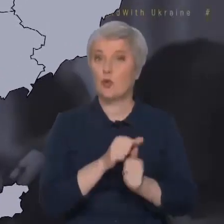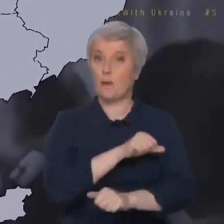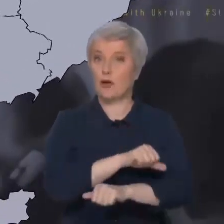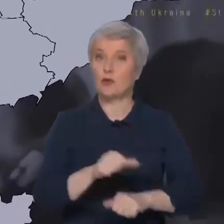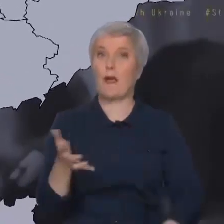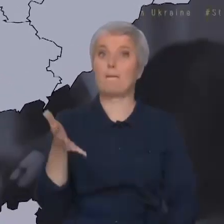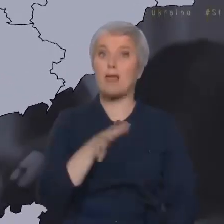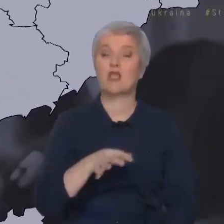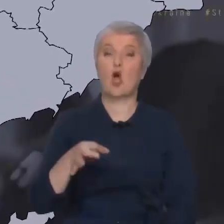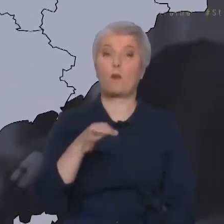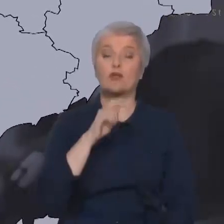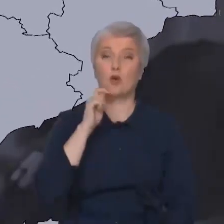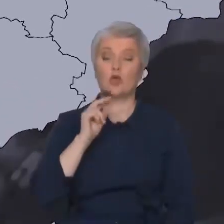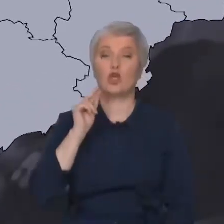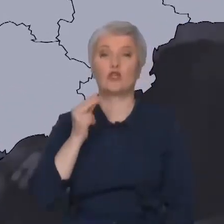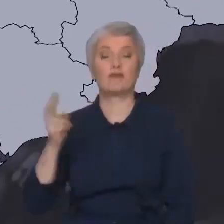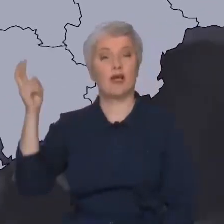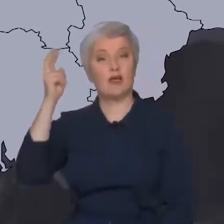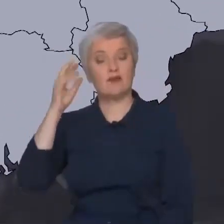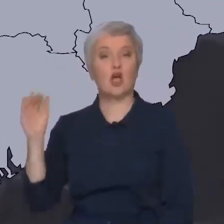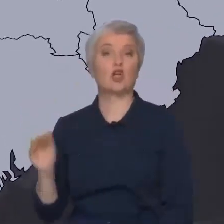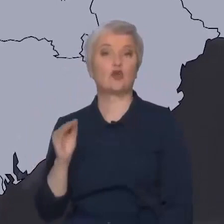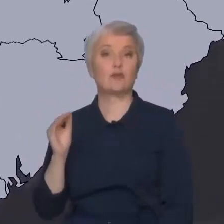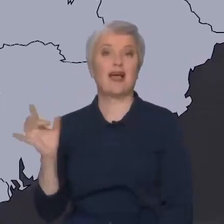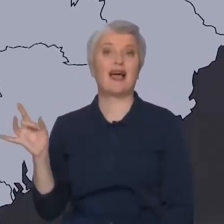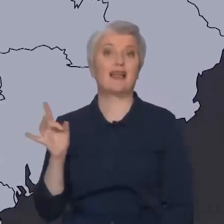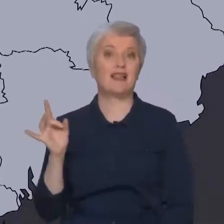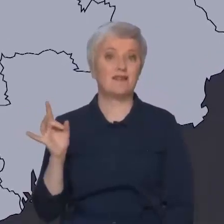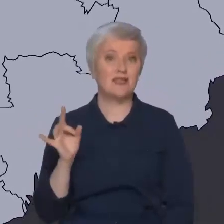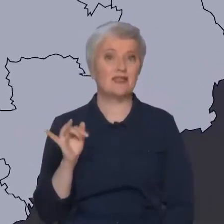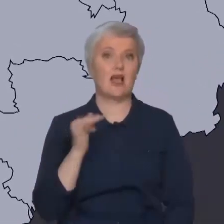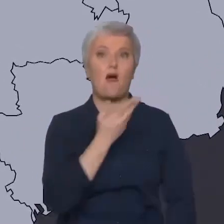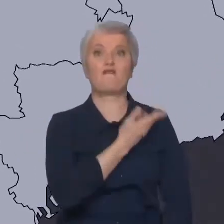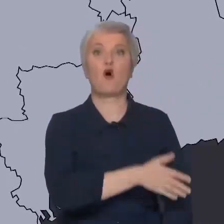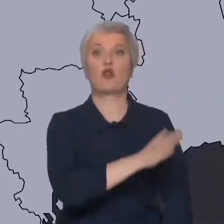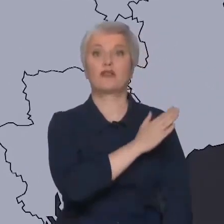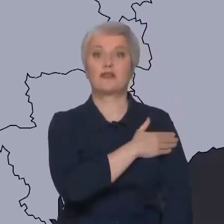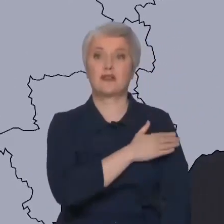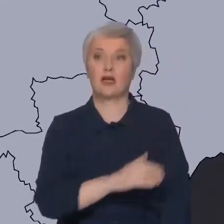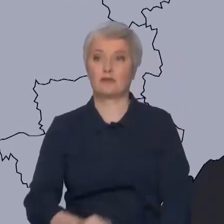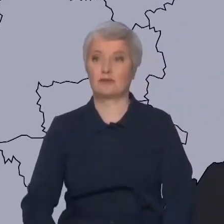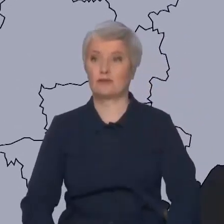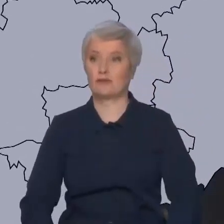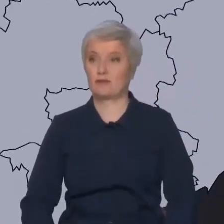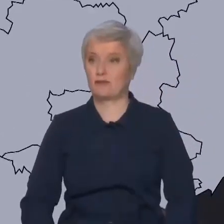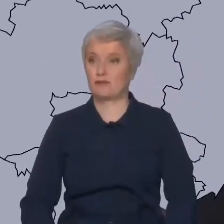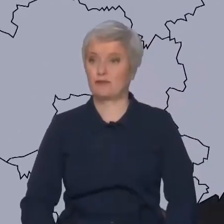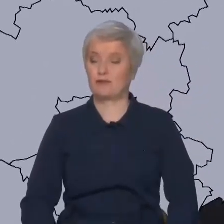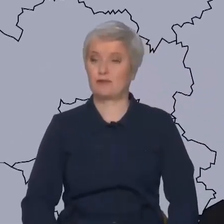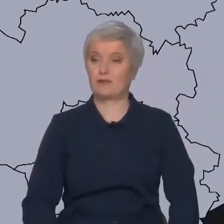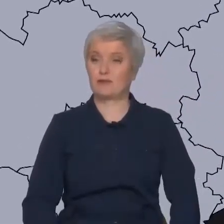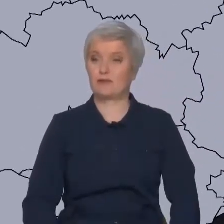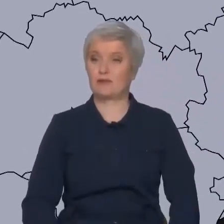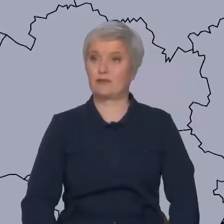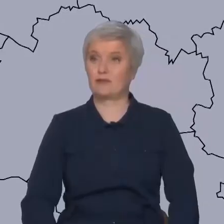України: Чернігівська, Київська, Житомирська, Рівненська та Волинська. Анастасія Халецька, Валерій Ратушнюк, Дмитро Суслов.